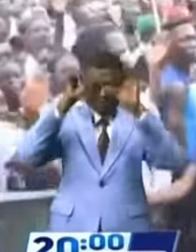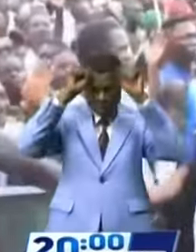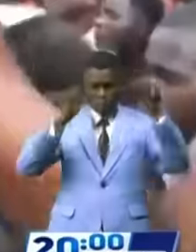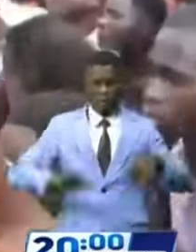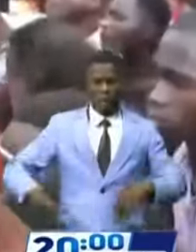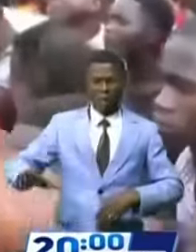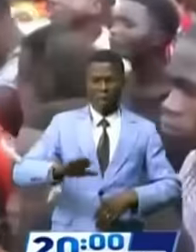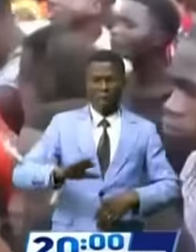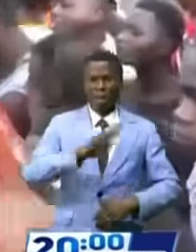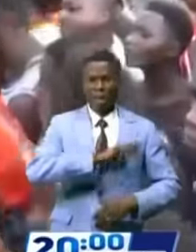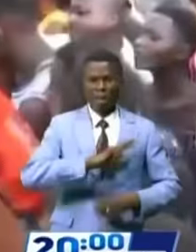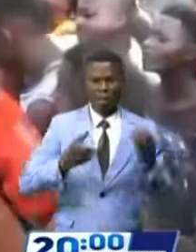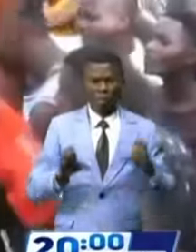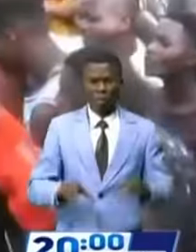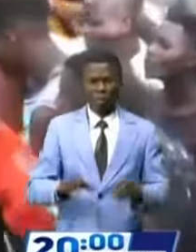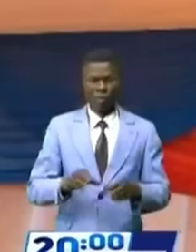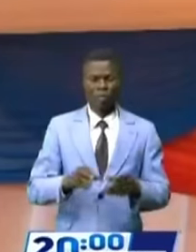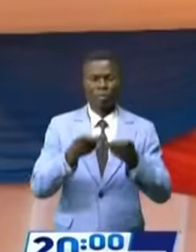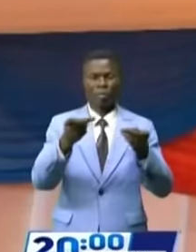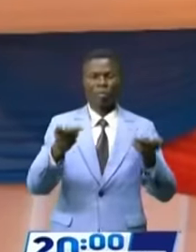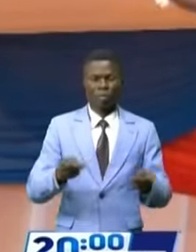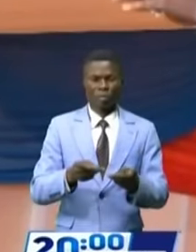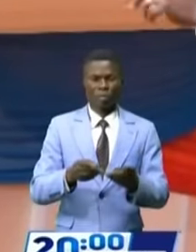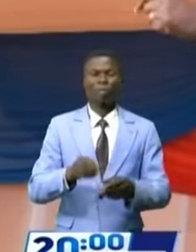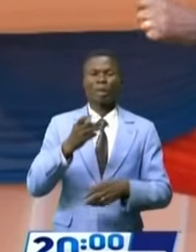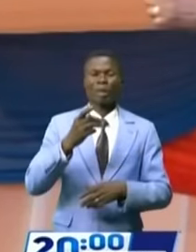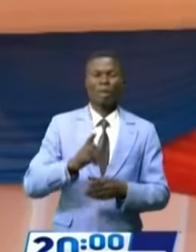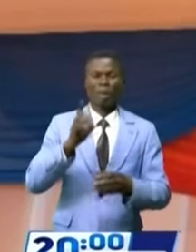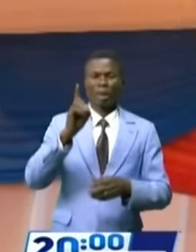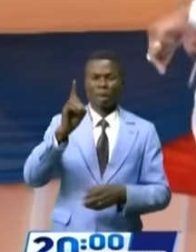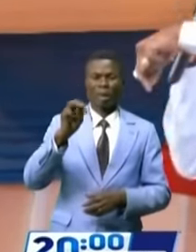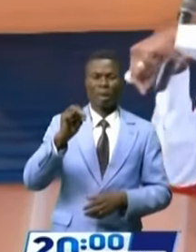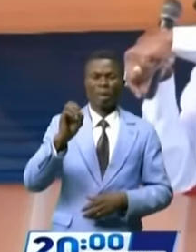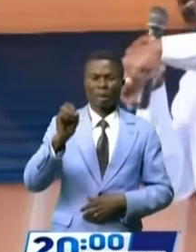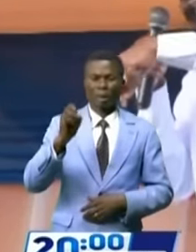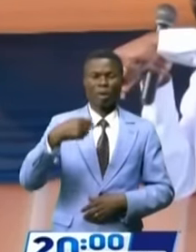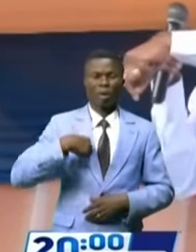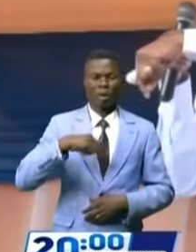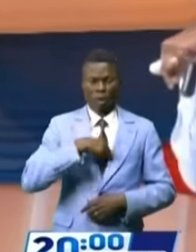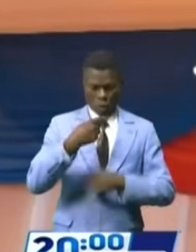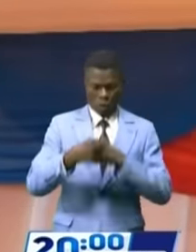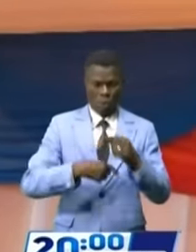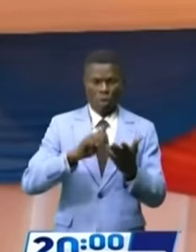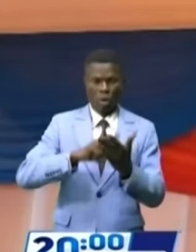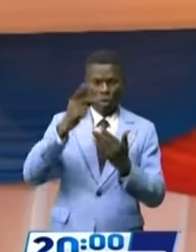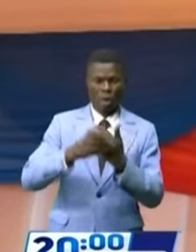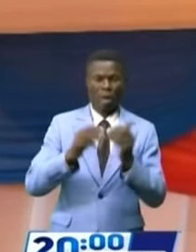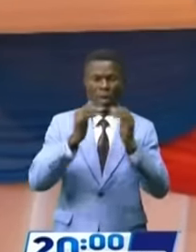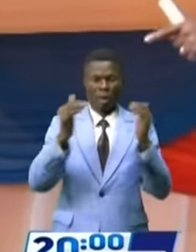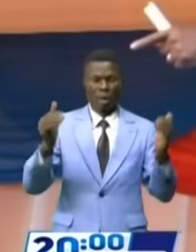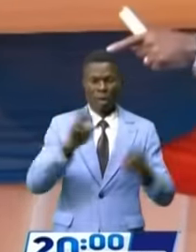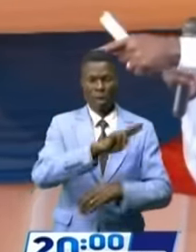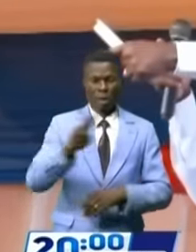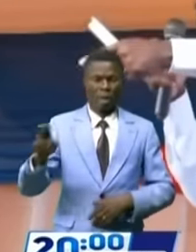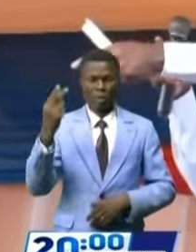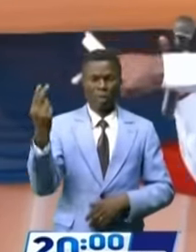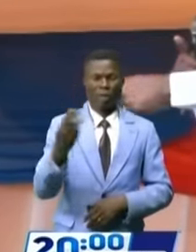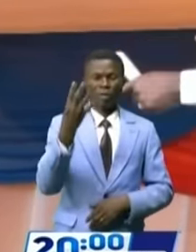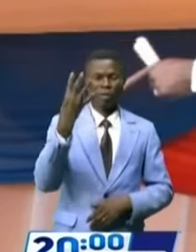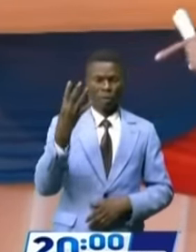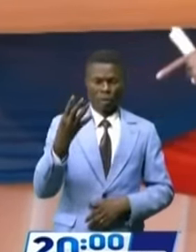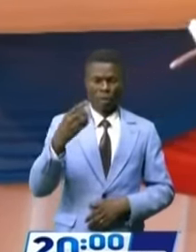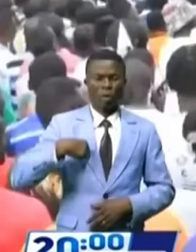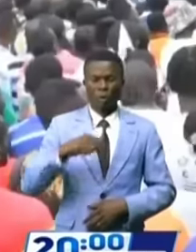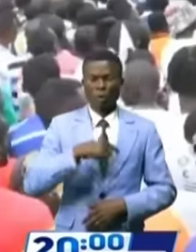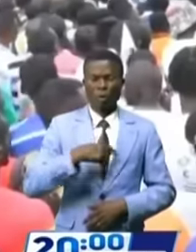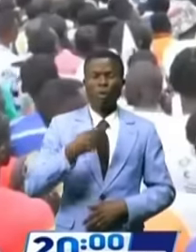Congo. À la tribune de la Grande Poste, Denis Mukwege a déclaré « Nous allons commencer les plans de paix en 2024 et nous